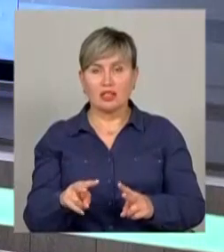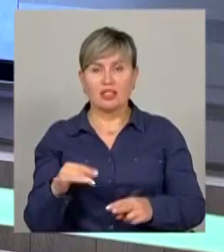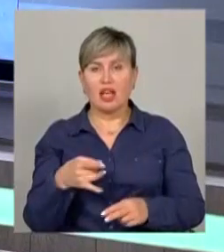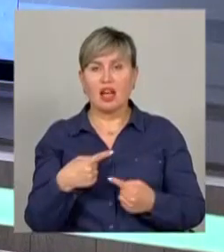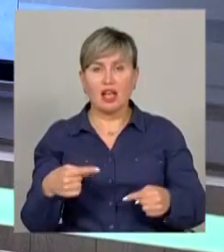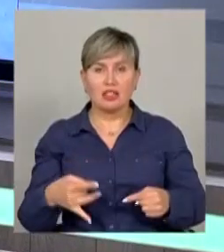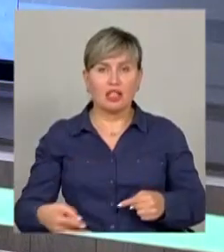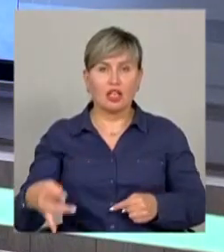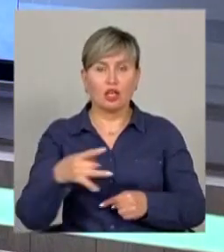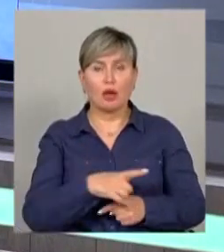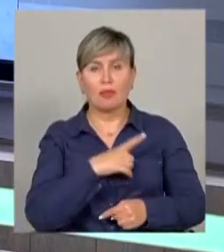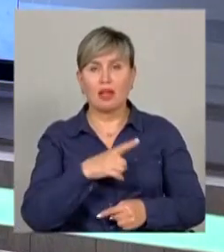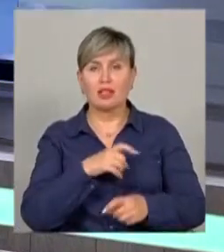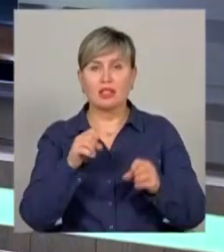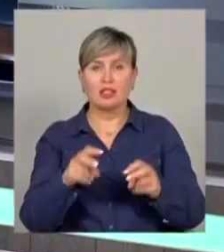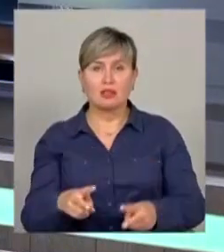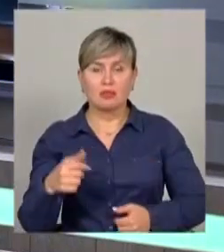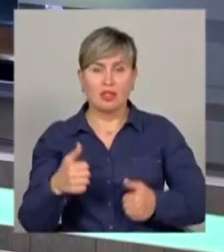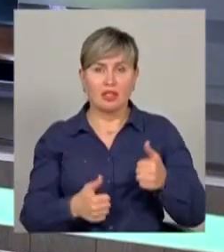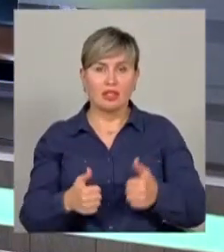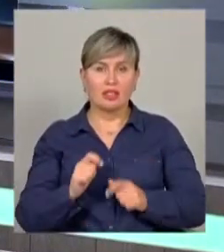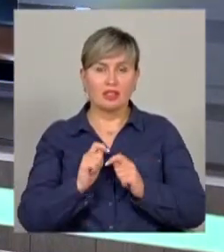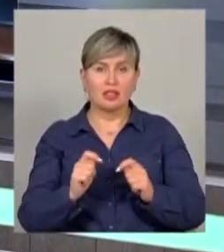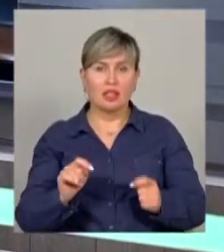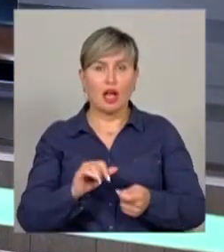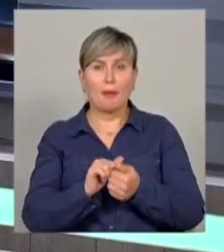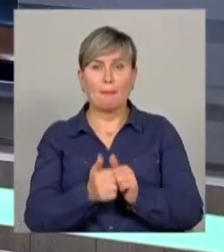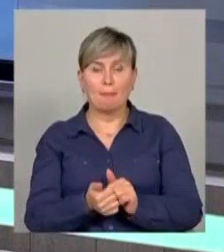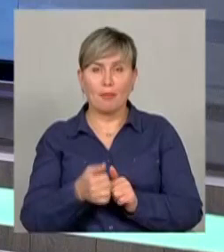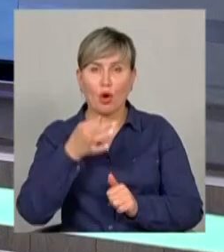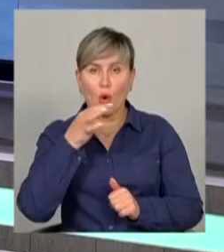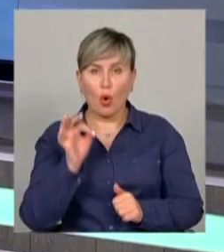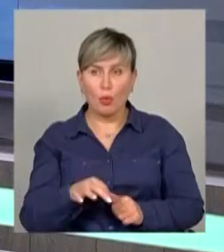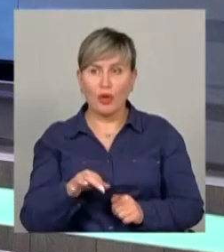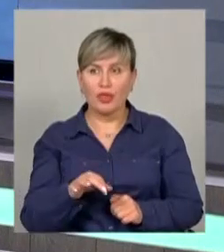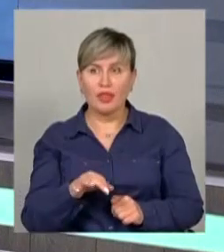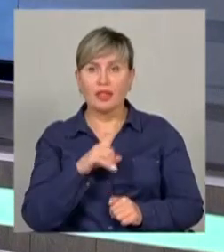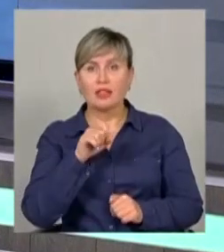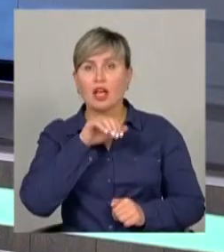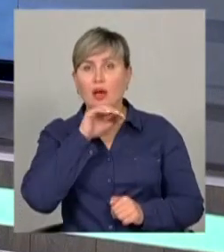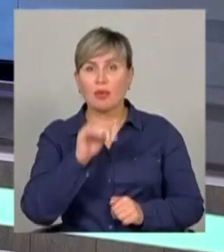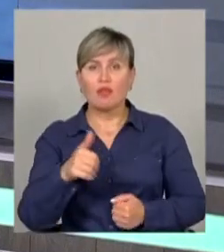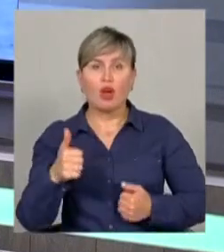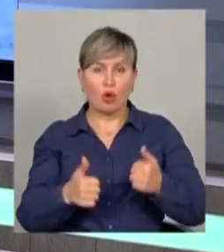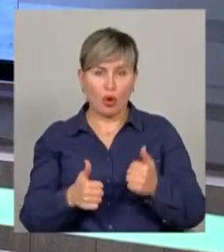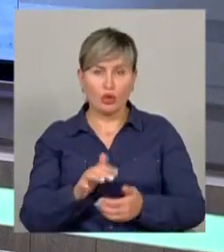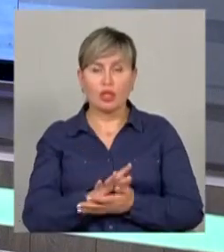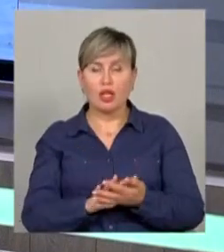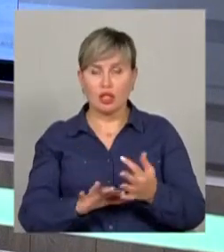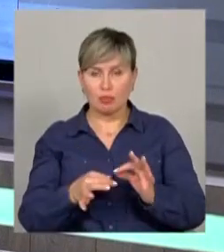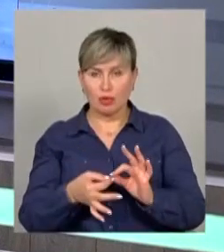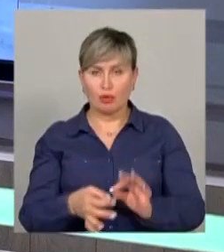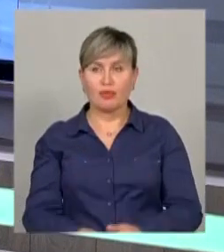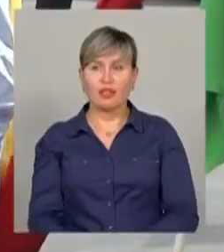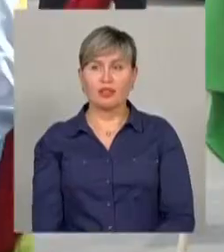Казахстана. Мастера спецтехники состязались за призы и обменивались навыками и опытом. За профессиональной гонкой наблюдал Рустам Аралбаев.